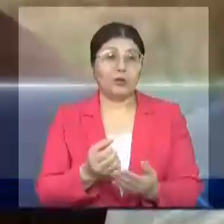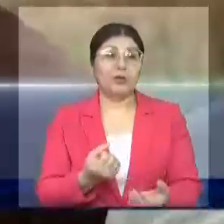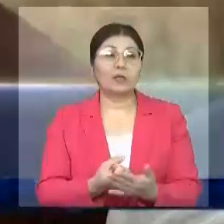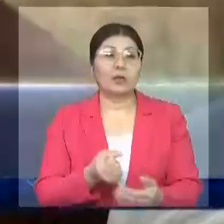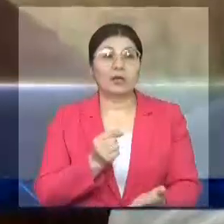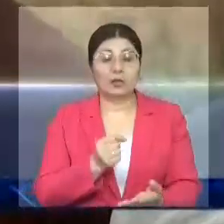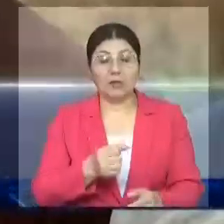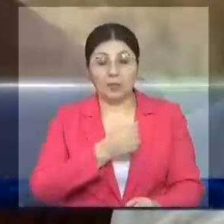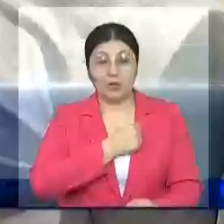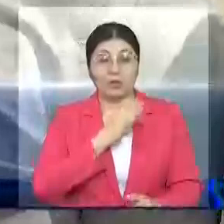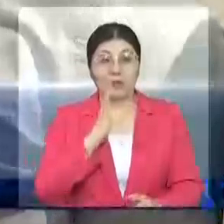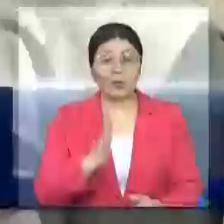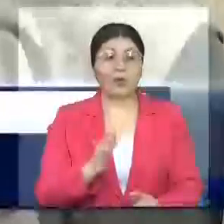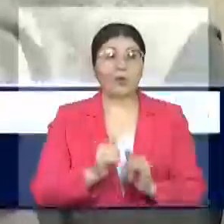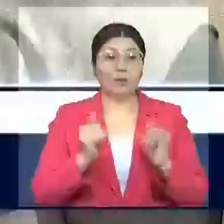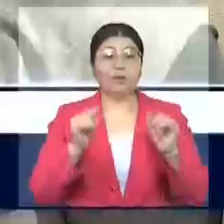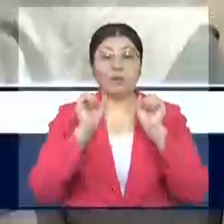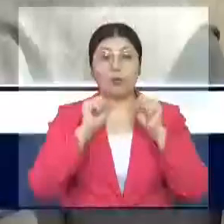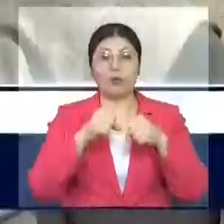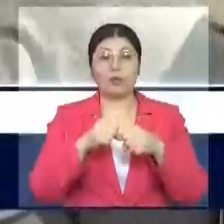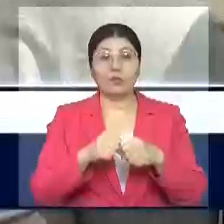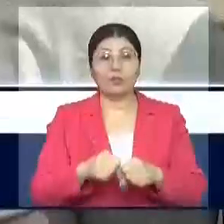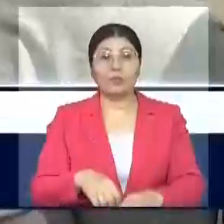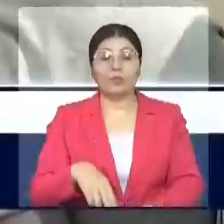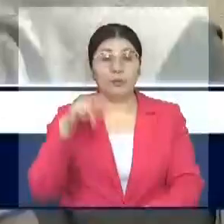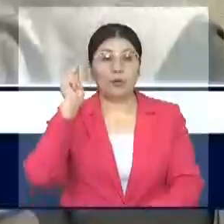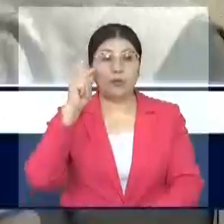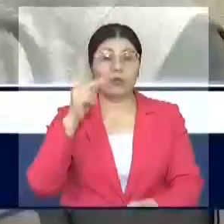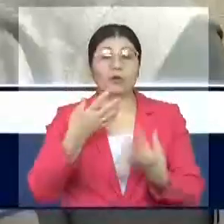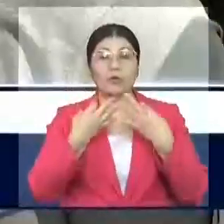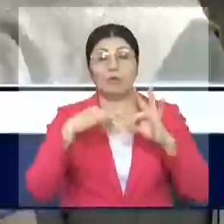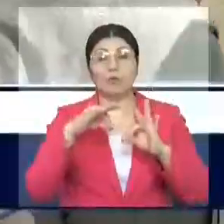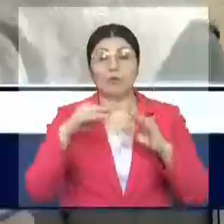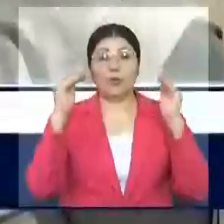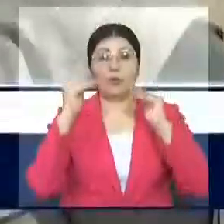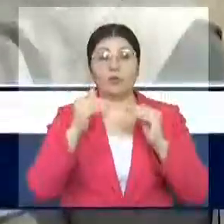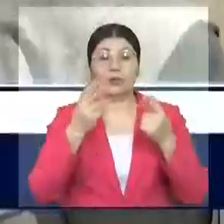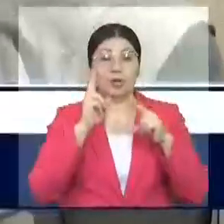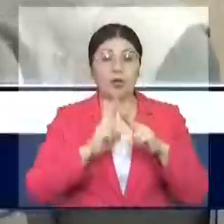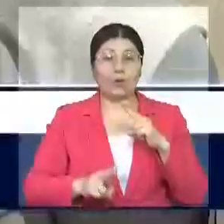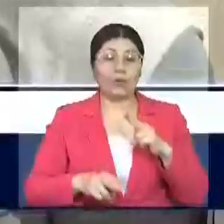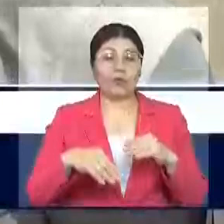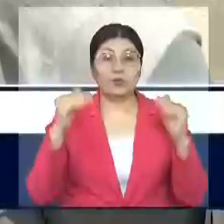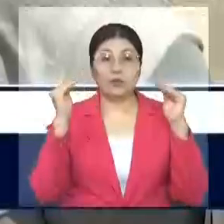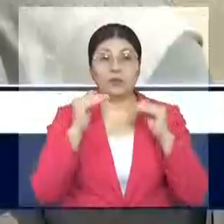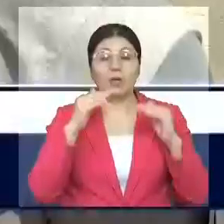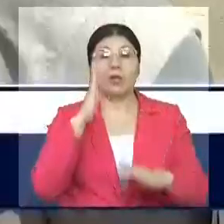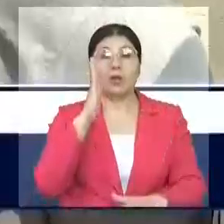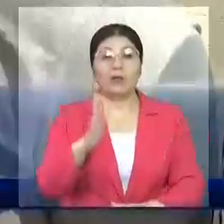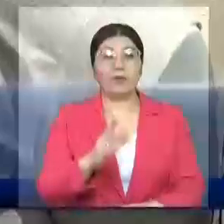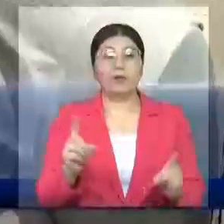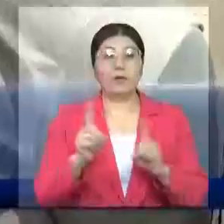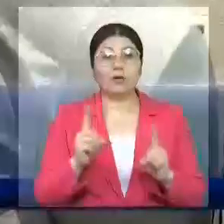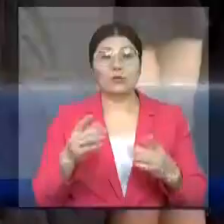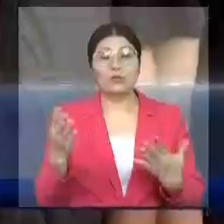перспективы в дальнейшем можно поступить буквально в любой ВУЗ окончить высшее образование и в дальнейшем что-то